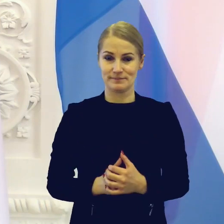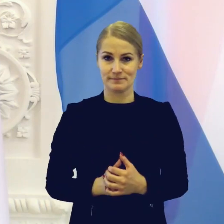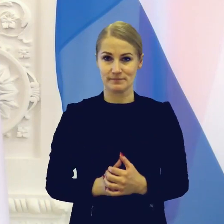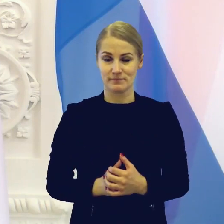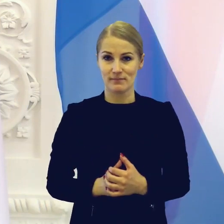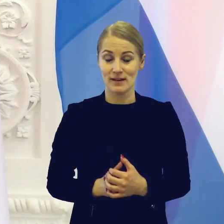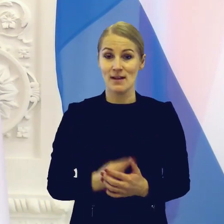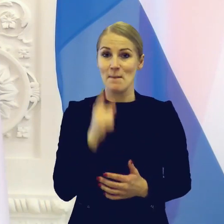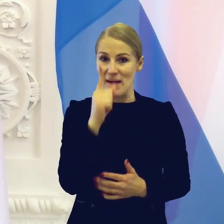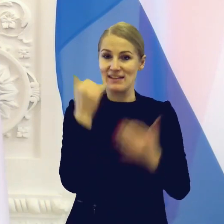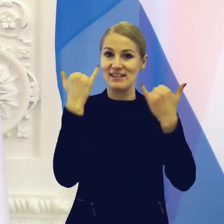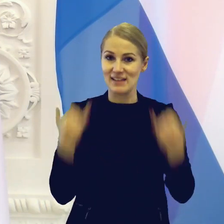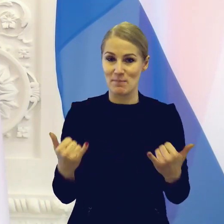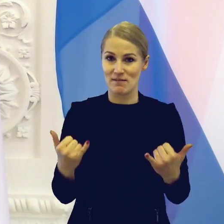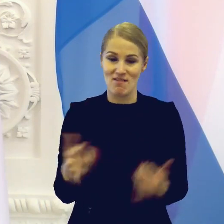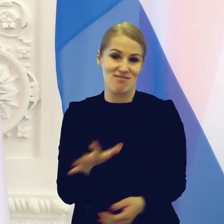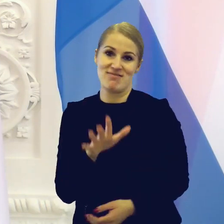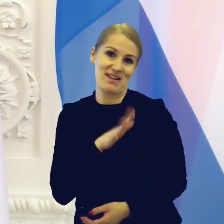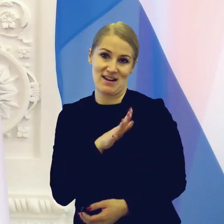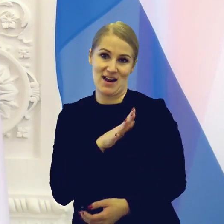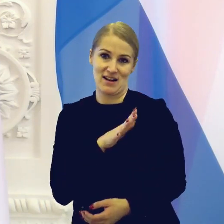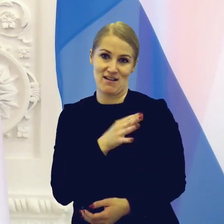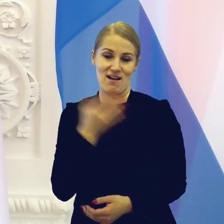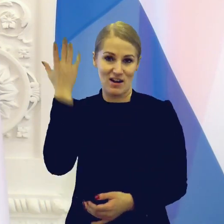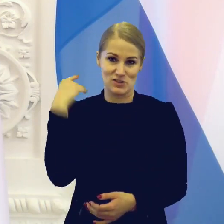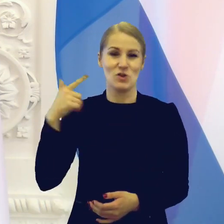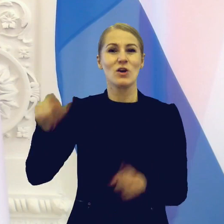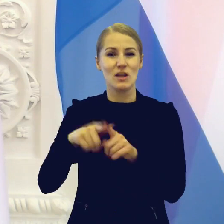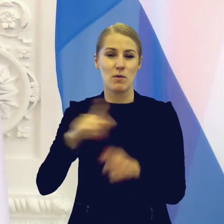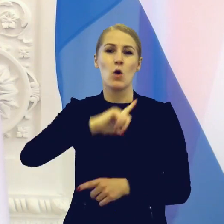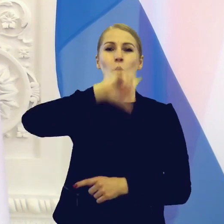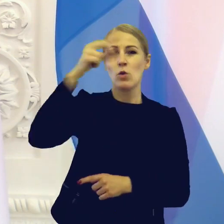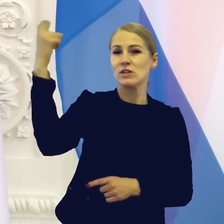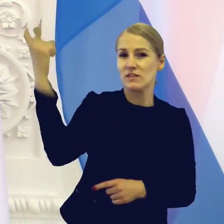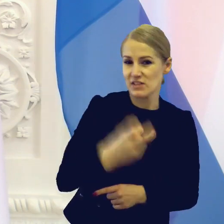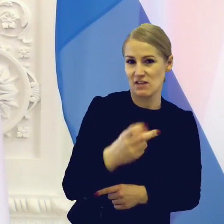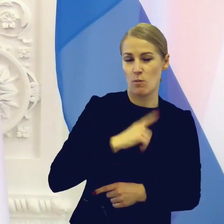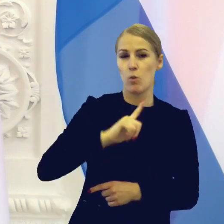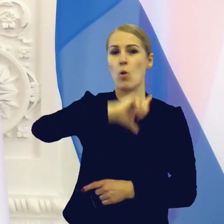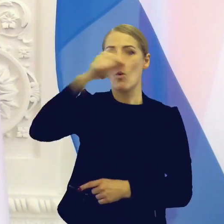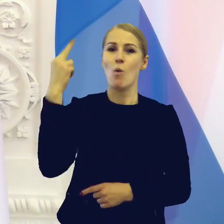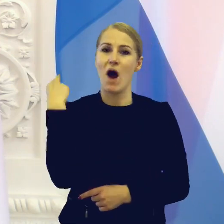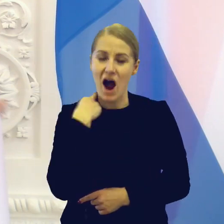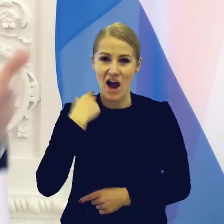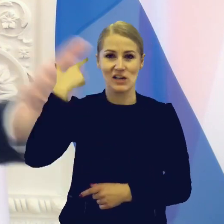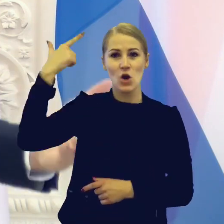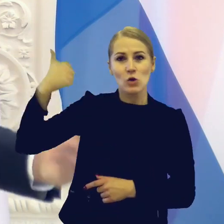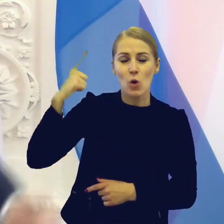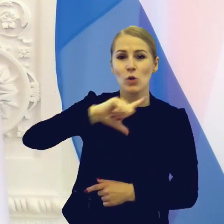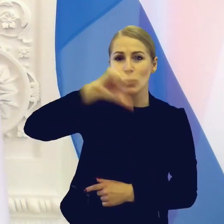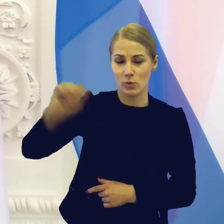Tačiau šiuo metu nesame dėja nepriklausomi, tą aš jau sakiau ir Londone prieš dvi savaitės, kad Putino